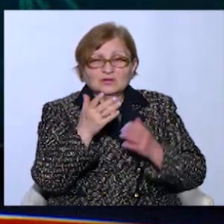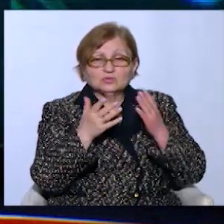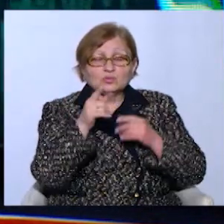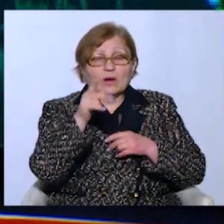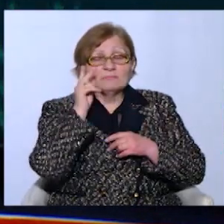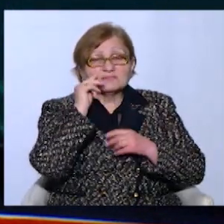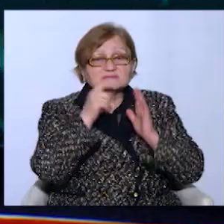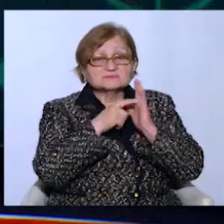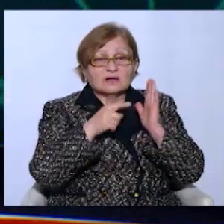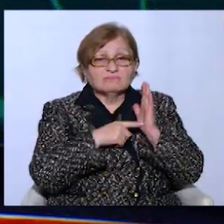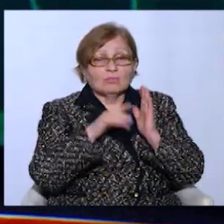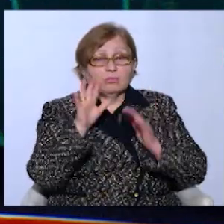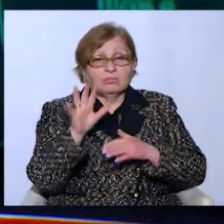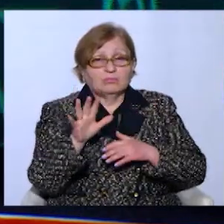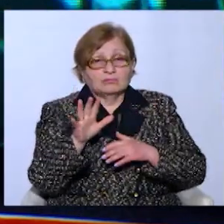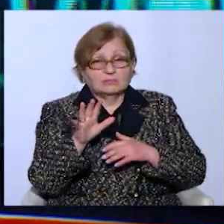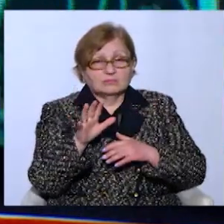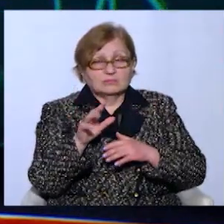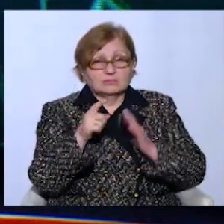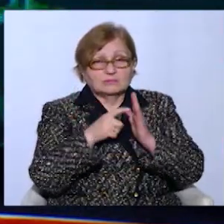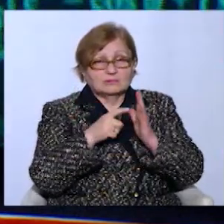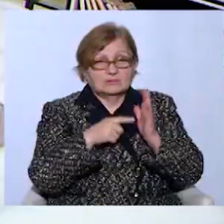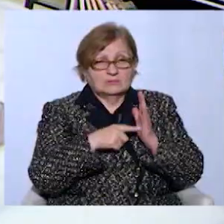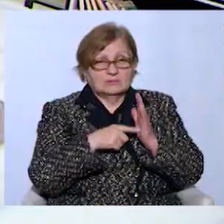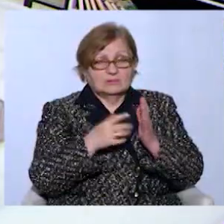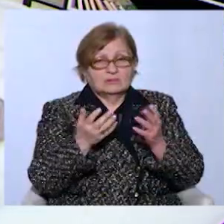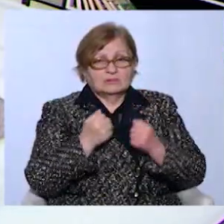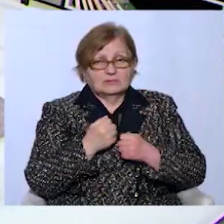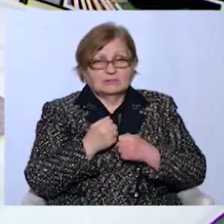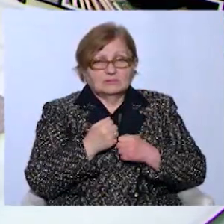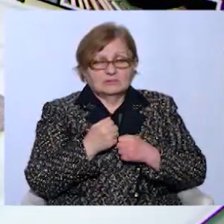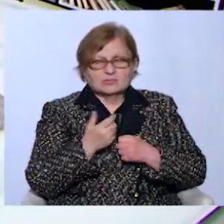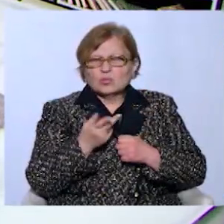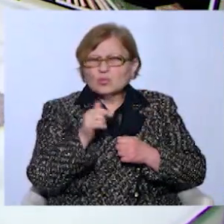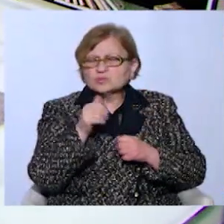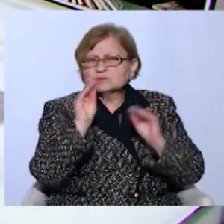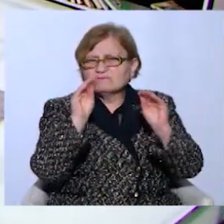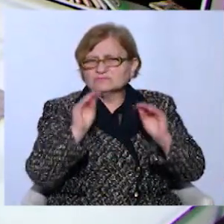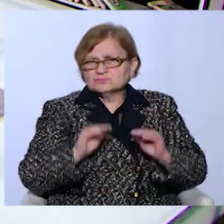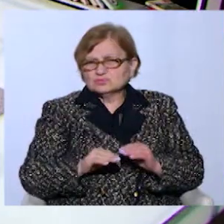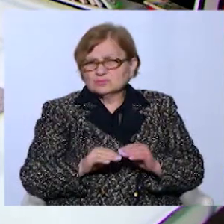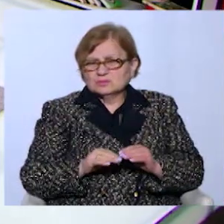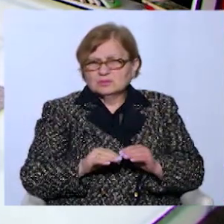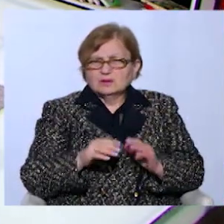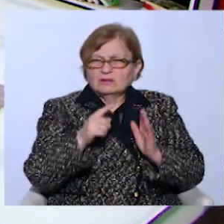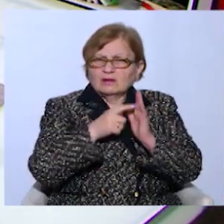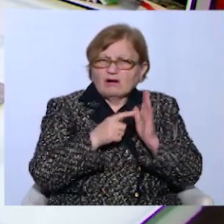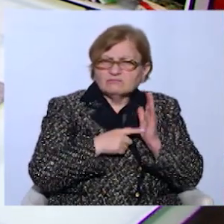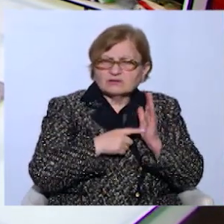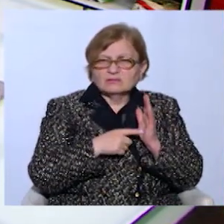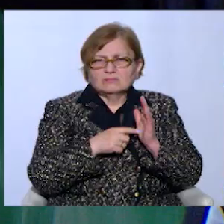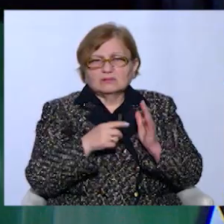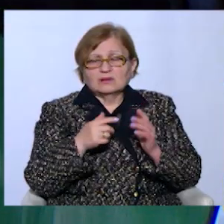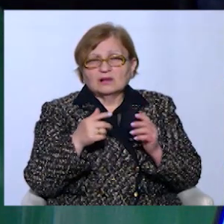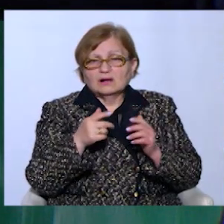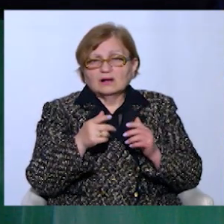5-ზეო. 7-ზე გავყავე მივიღე 12 და ნაშთი 2. ამას როგორ დავწერ? არო გავყავი 7-ზე და ნაშთი მივიღე 2, მაშ ეს